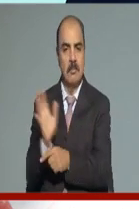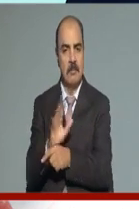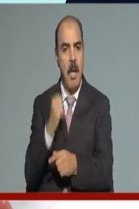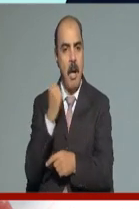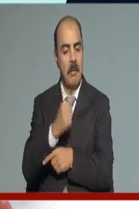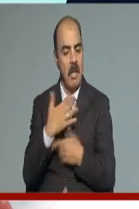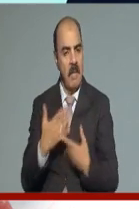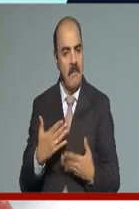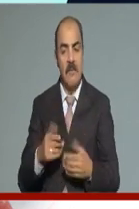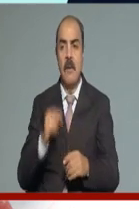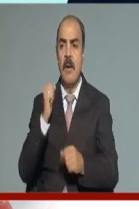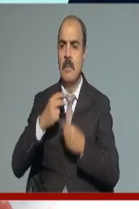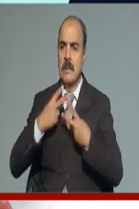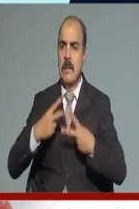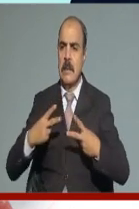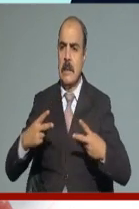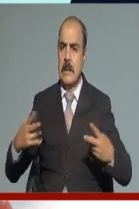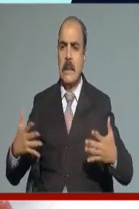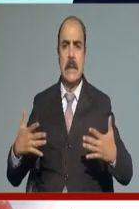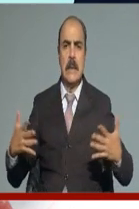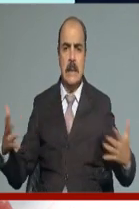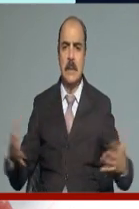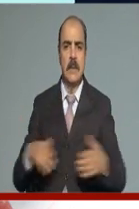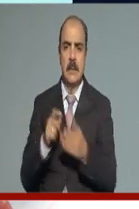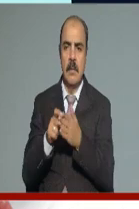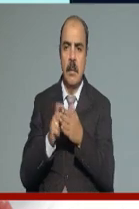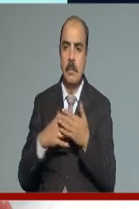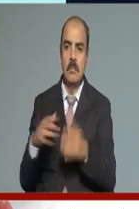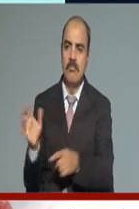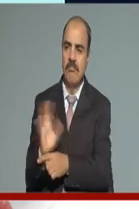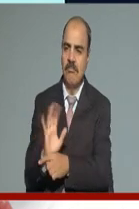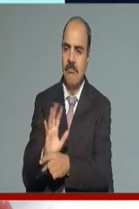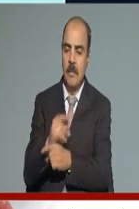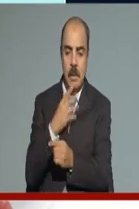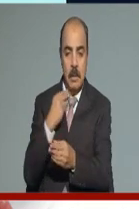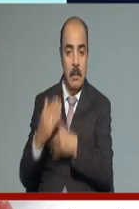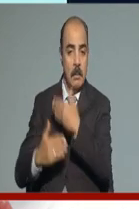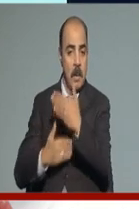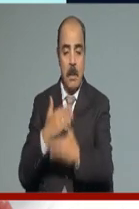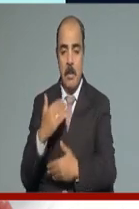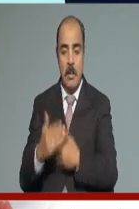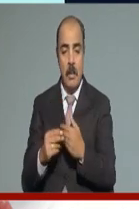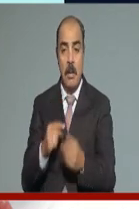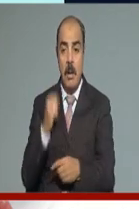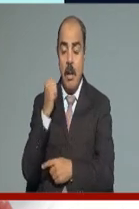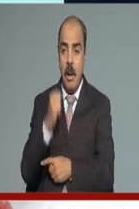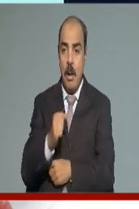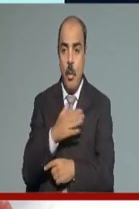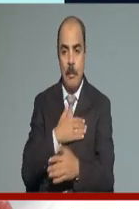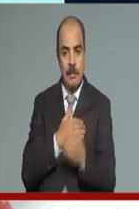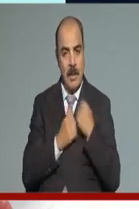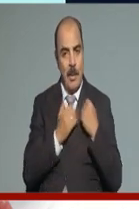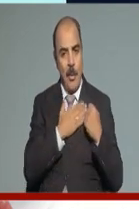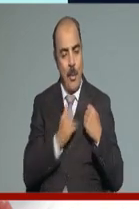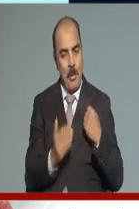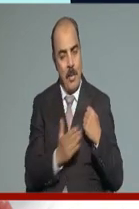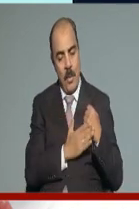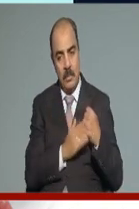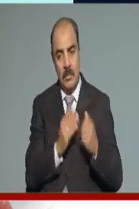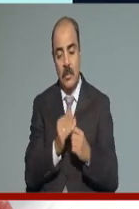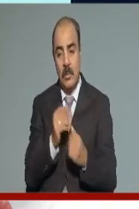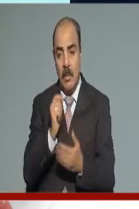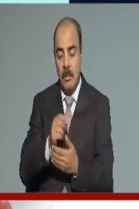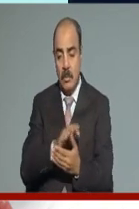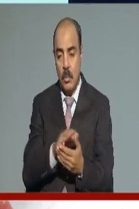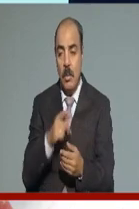الاستثمار مجلس اعلى الاستثمار تلعب بمجموعه من الحوافز المختلفه عندنا وثيقه ملكيه الدوله اللي بتؤكد على انواع